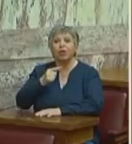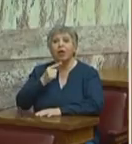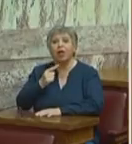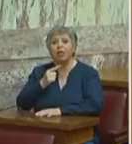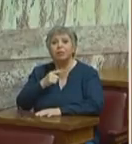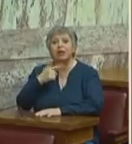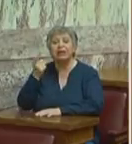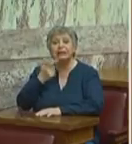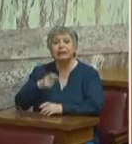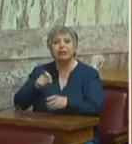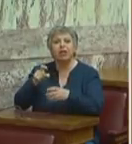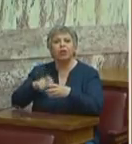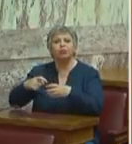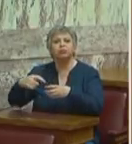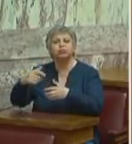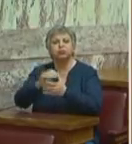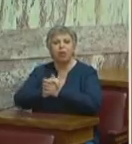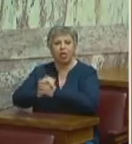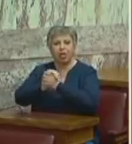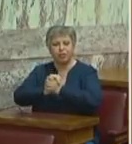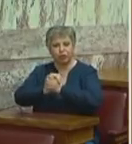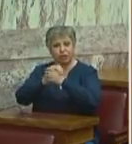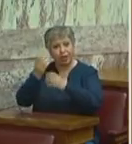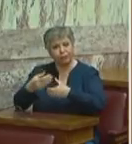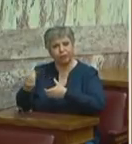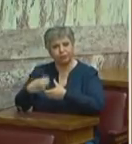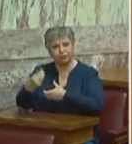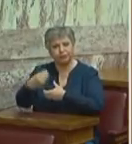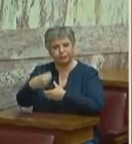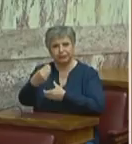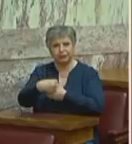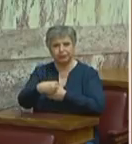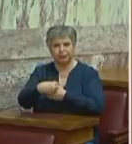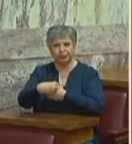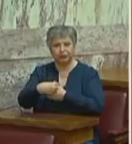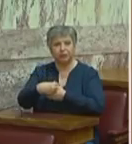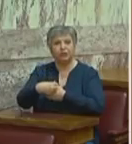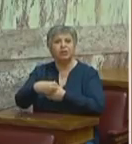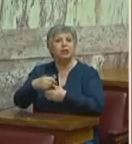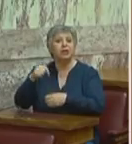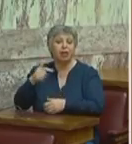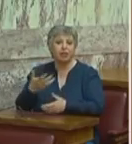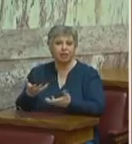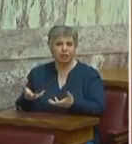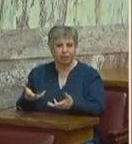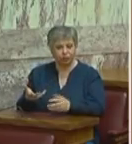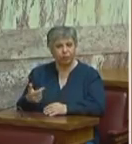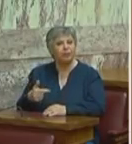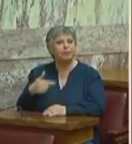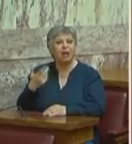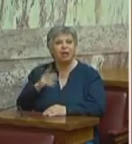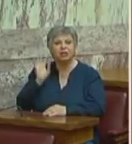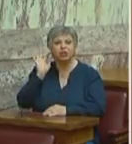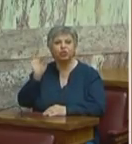σε βαλκανικές χώρες. Το νήμα που αφορά αυτή τη στιγμή και την σταθερότητα